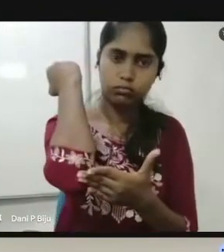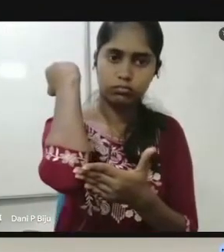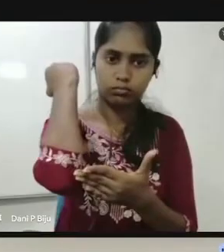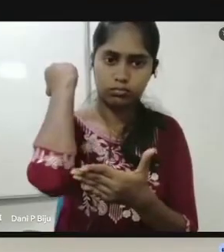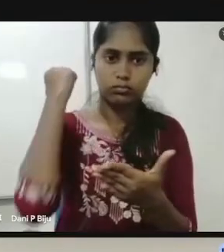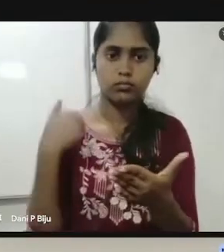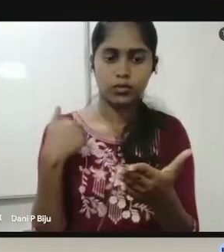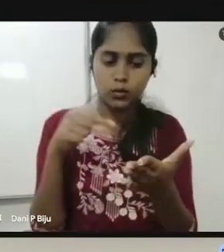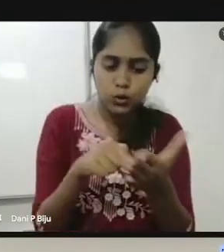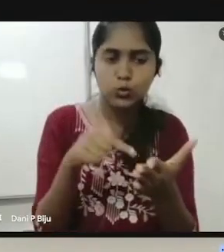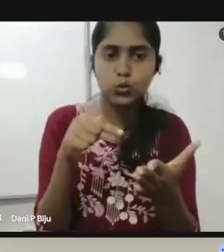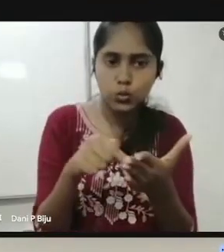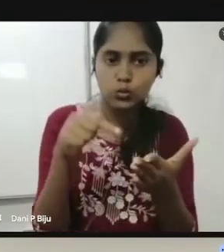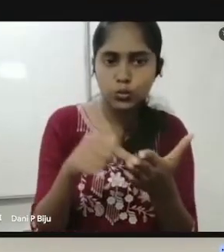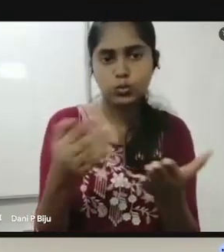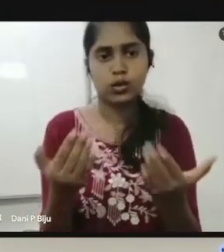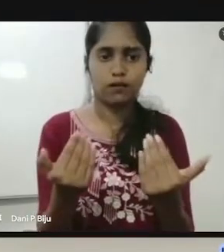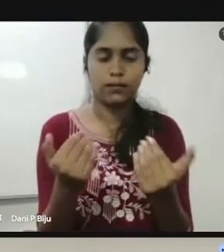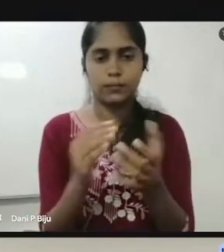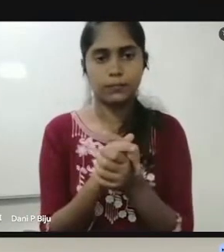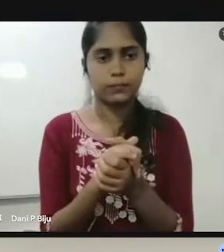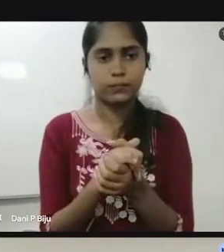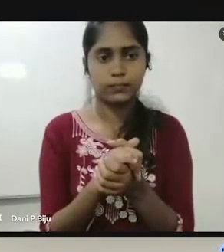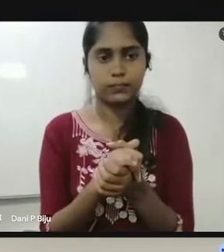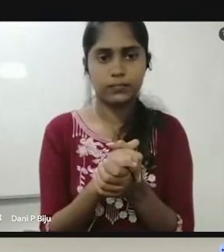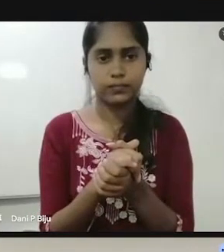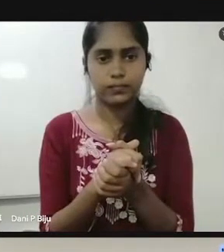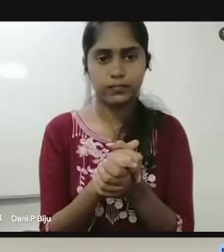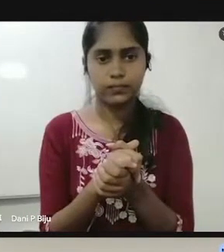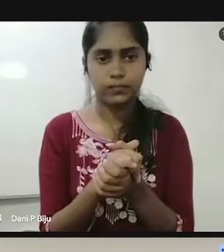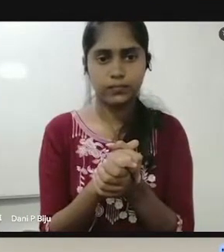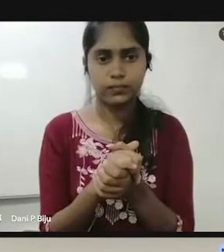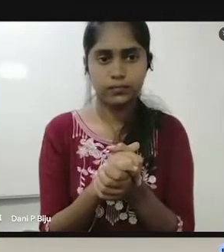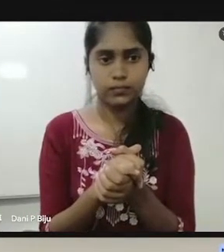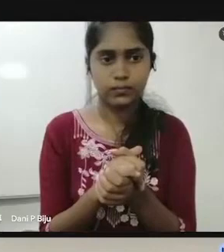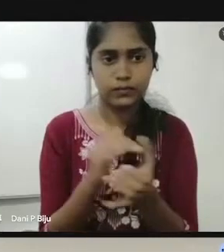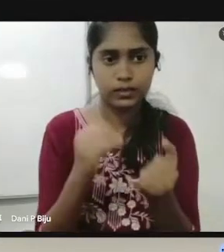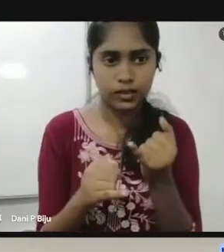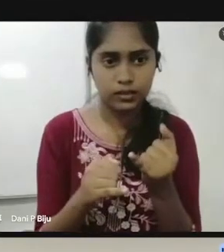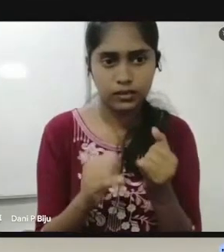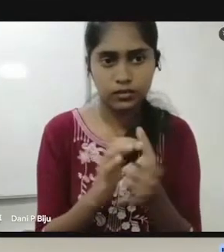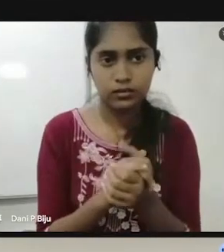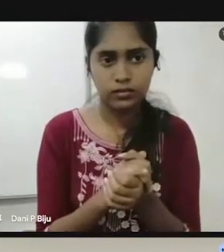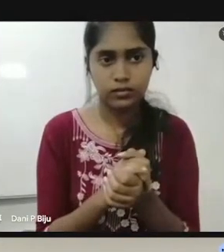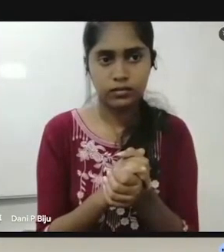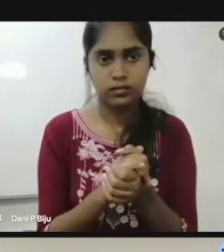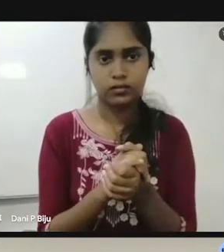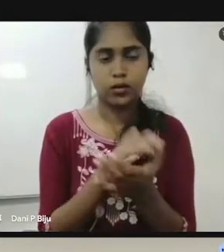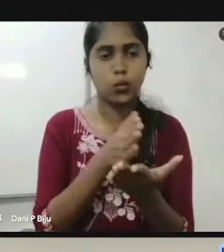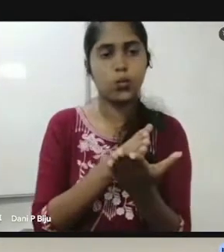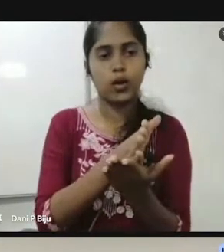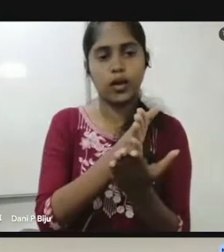ഇൻഡയറക്ട് സെലക്ഷൻ ടെക്നിക്സ് എന്ന് പറയുന്നത്. ഇനി ലാസ്റ്റ് നമ്മളുടെ AAC സിസ്റ്റത്തിന്റെ ഘടകം എന്ന് പറയുന്നത് സ്ട്രാറ്റജീസ്